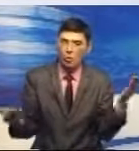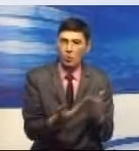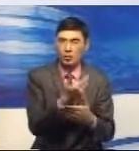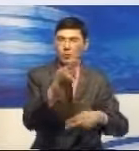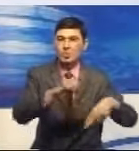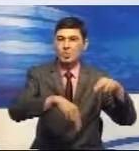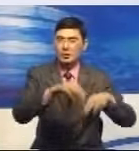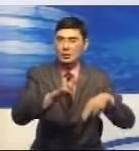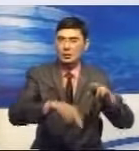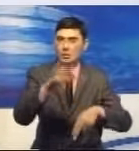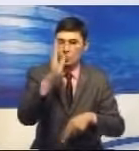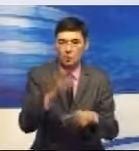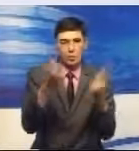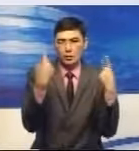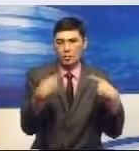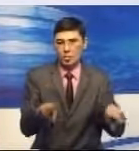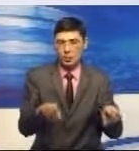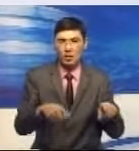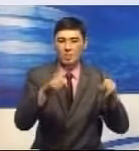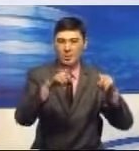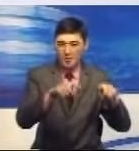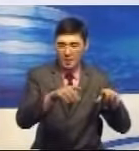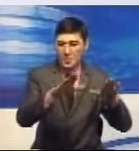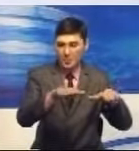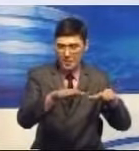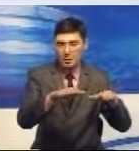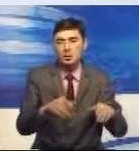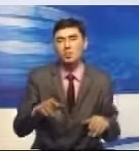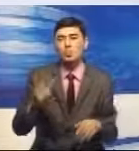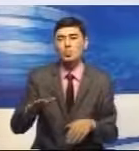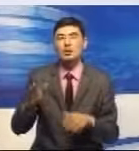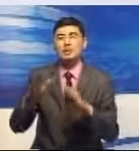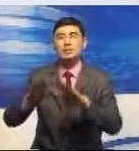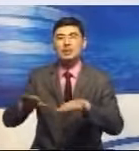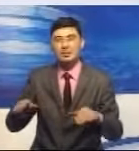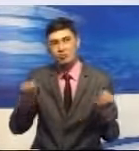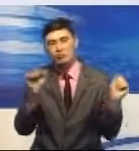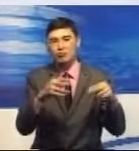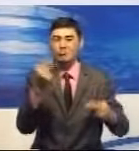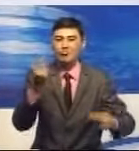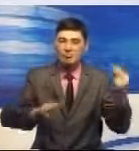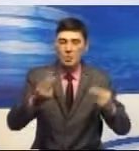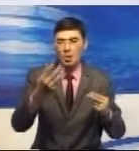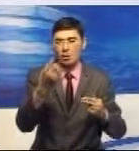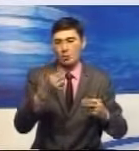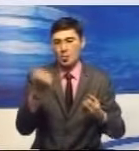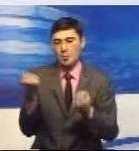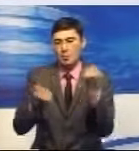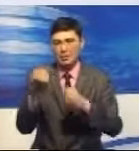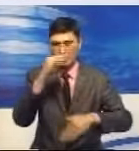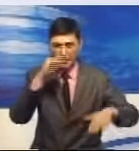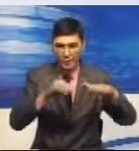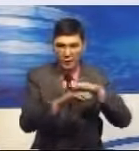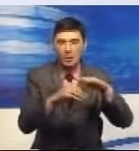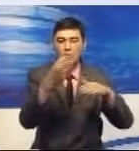туралы қала әкімі Ермак Сәлімов таяуда журналистермен өткен кездесуде мәлімдеді. Сонымен қатар өзге де екі құрылыстың жайы